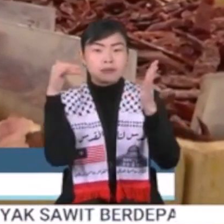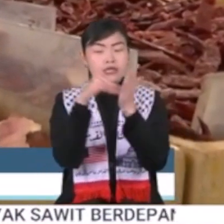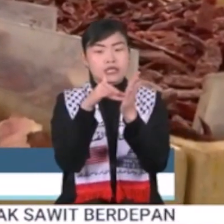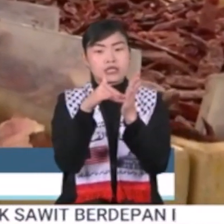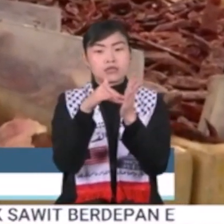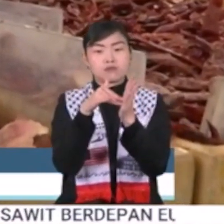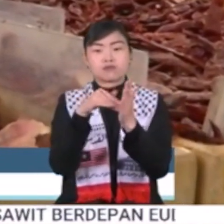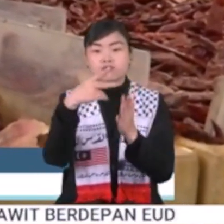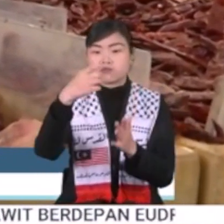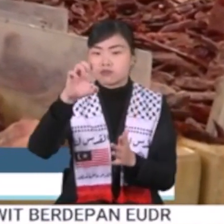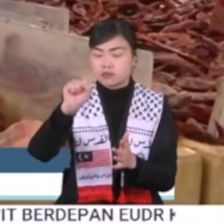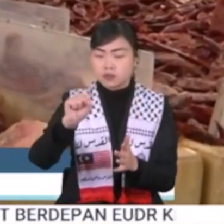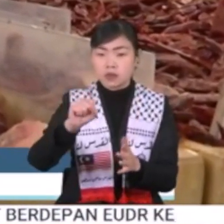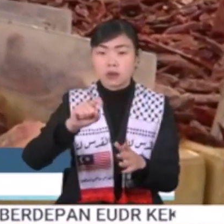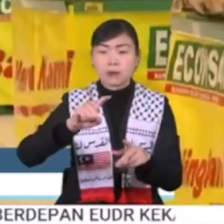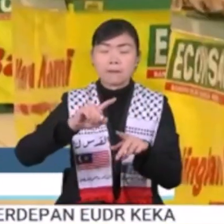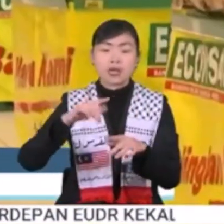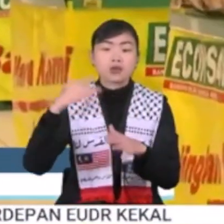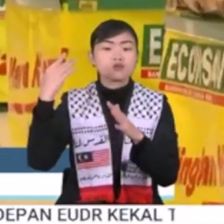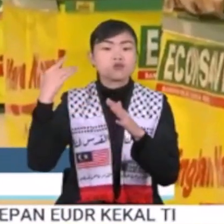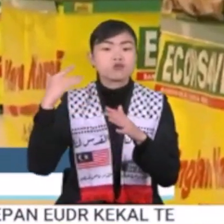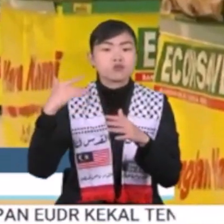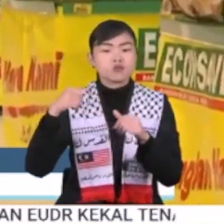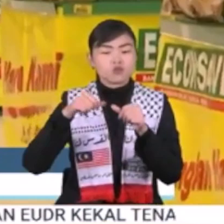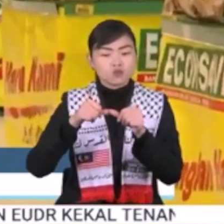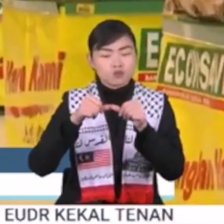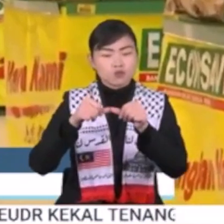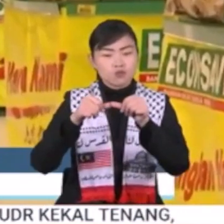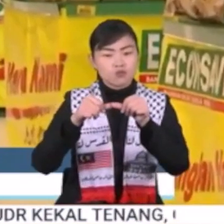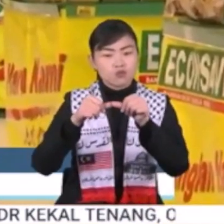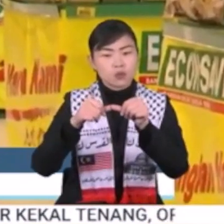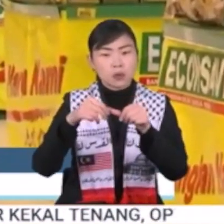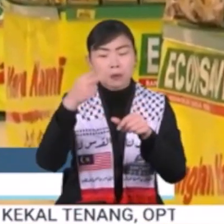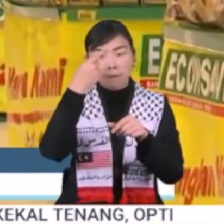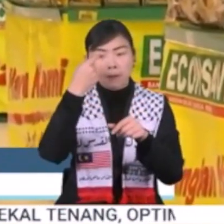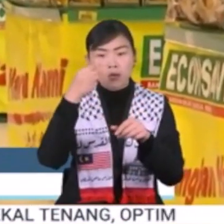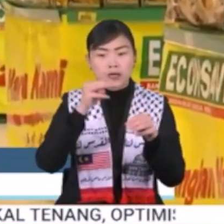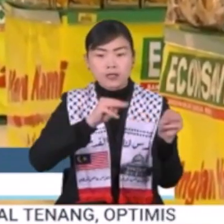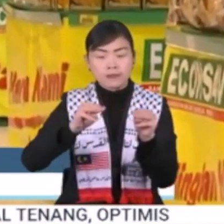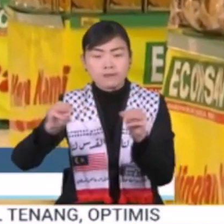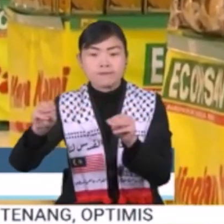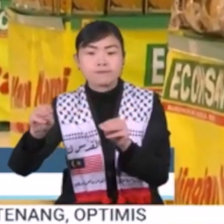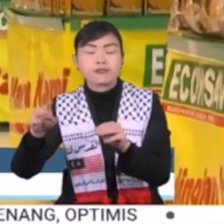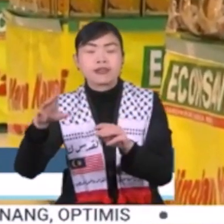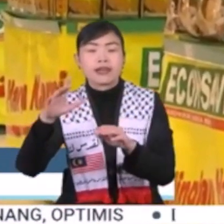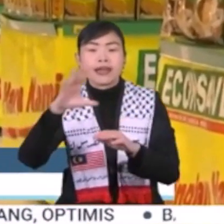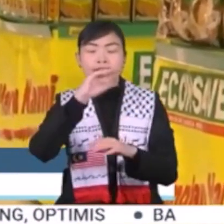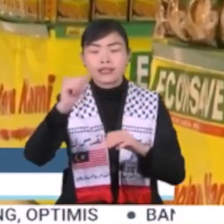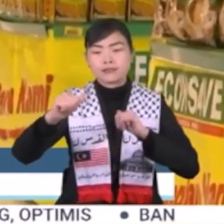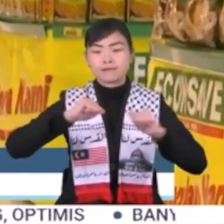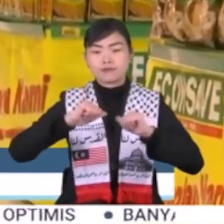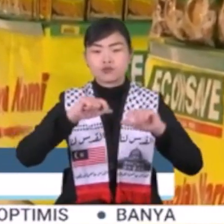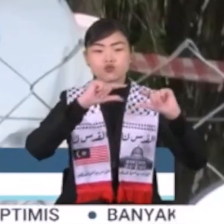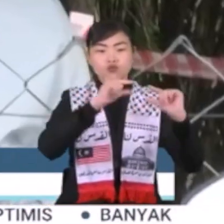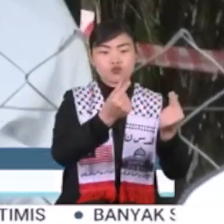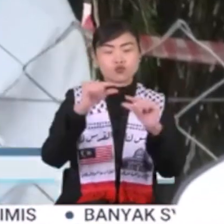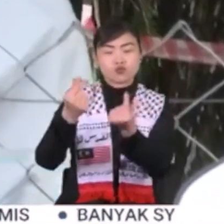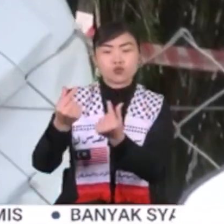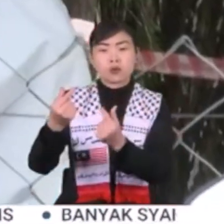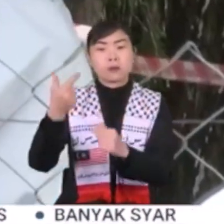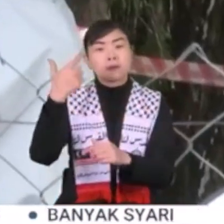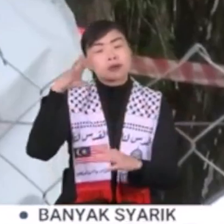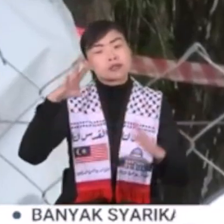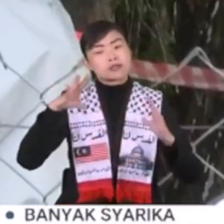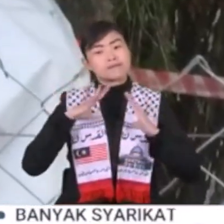kes peningkatan kes dijangka akan berterusan susulan pergerakan masyarakat serta aktiviti berkumpulan menjelang